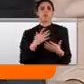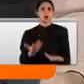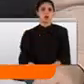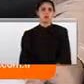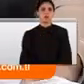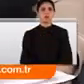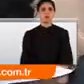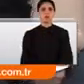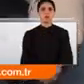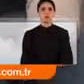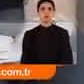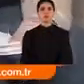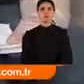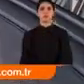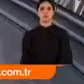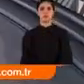Evet.